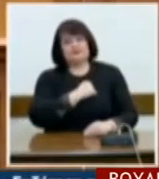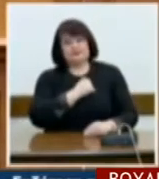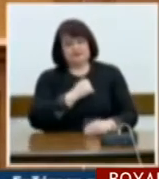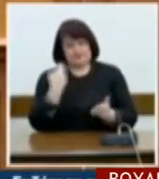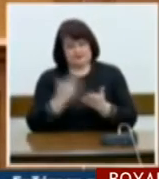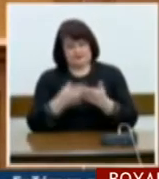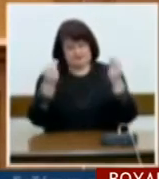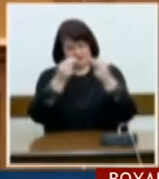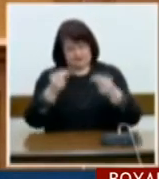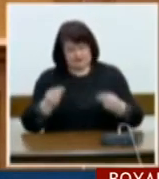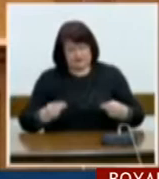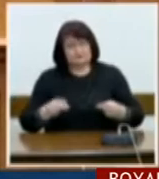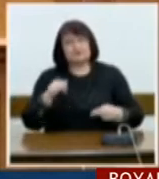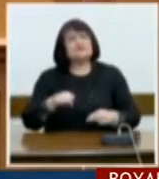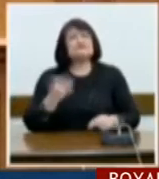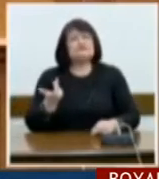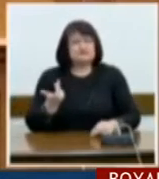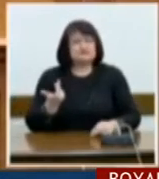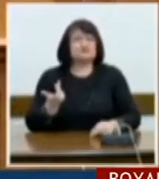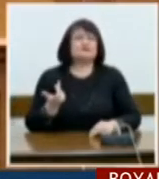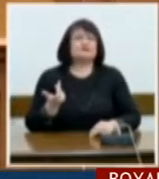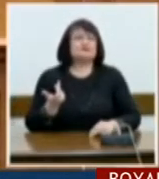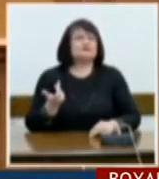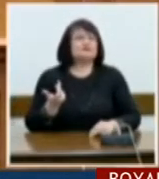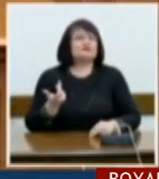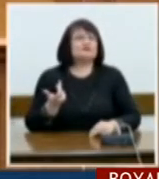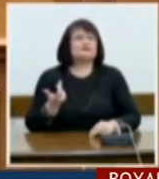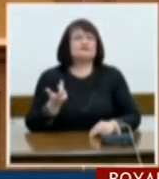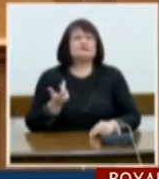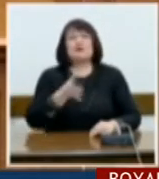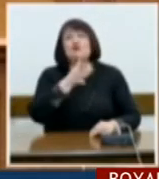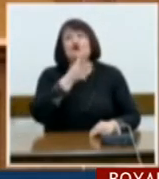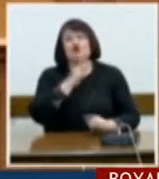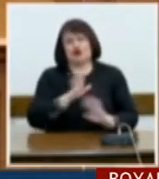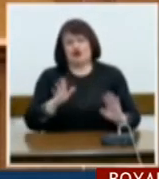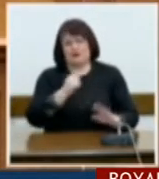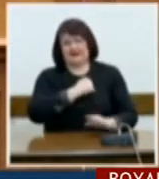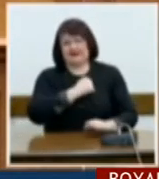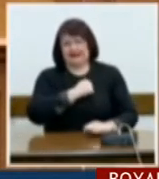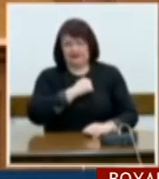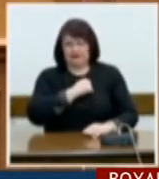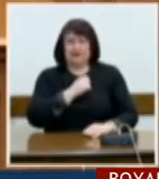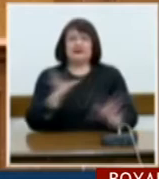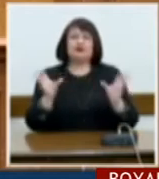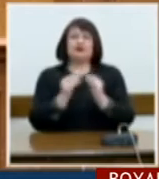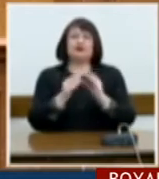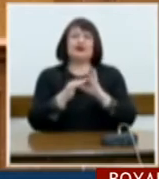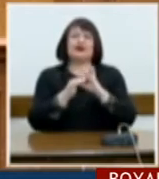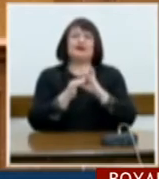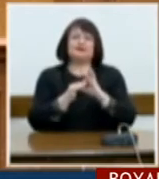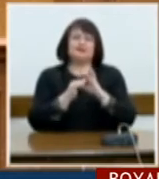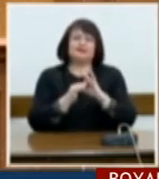ότι το φαινόμενο το οποίο αντιμετωπίζουμε σήμερα θα είναι ένα φαινόμενο πρόσκαιρο, το οποίο συνδέεται με